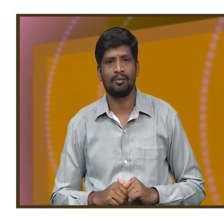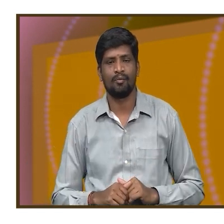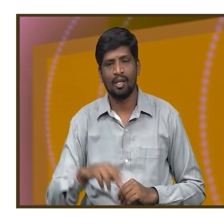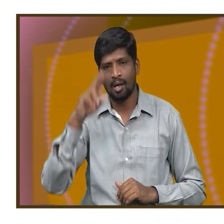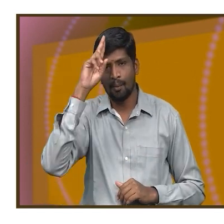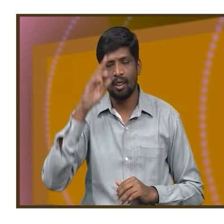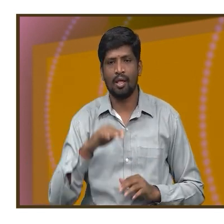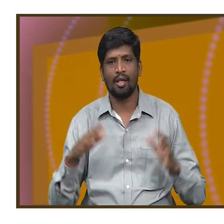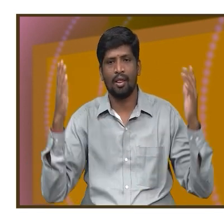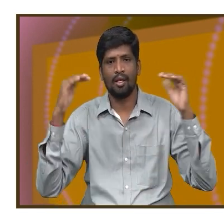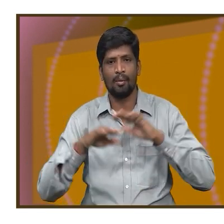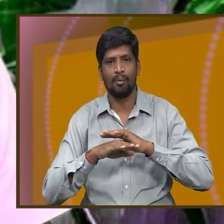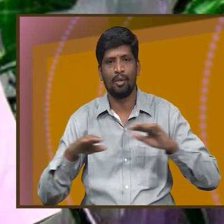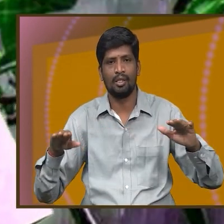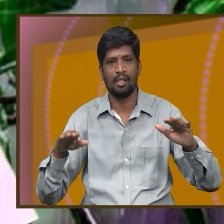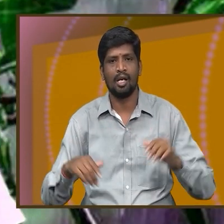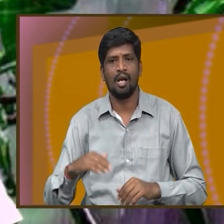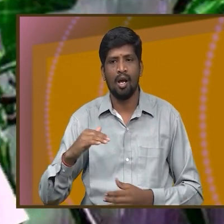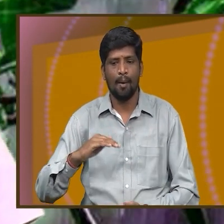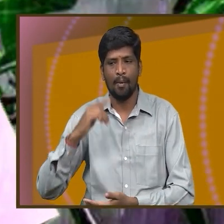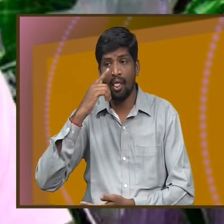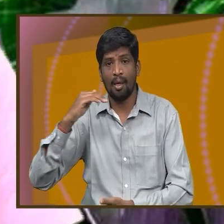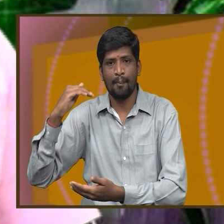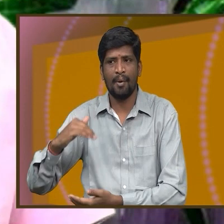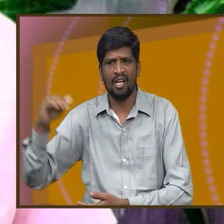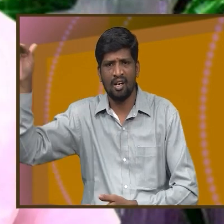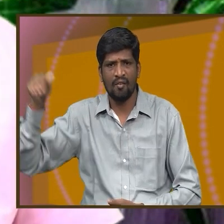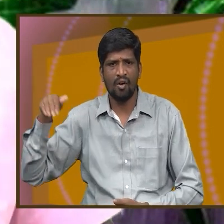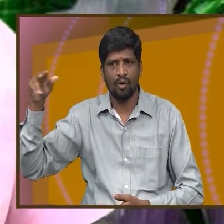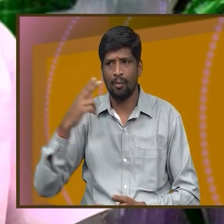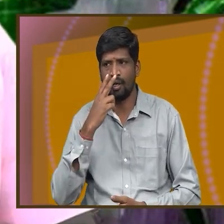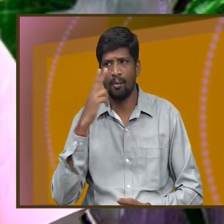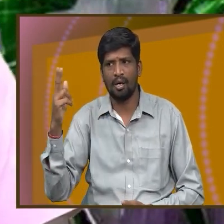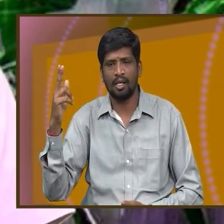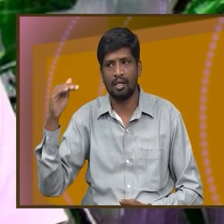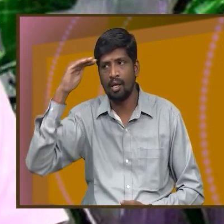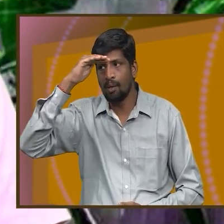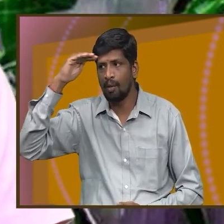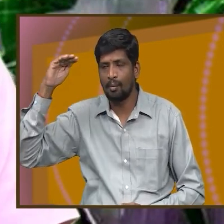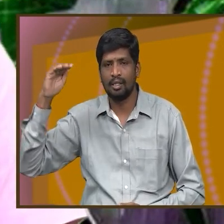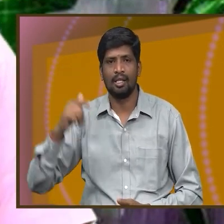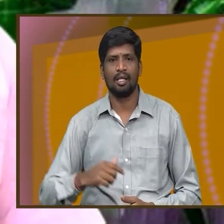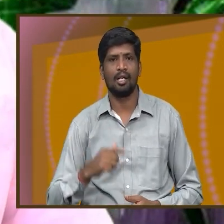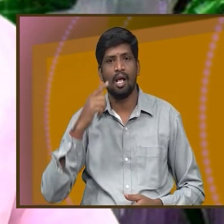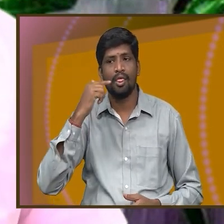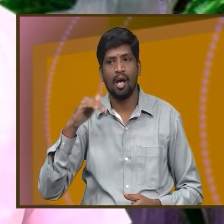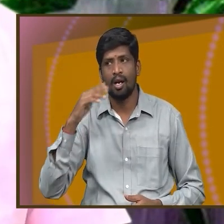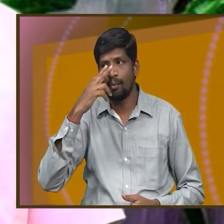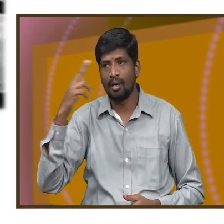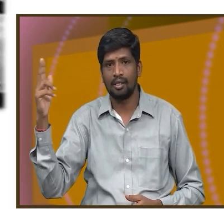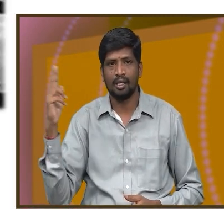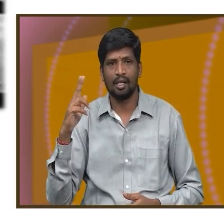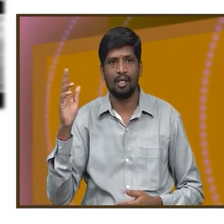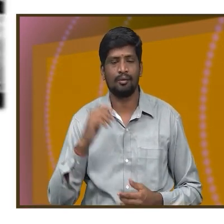தெரிந்து கொண்டிருக்கின்றன. எப்படியும் அந்த சிறுமி வந்து விடுவாள், நிச்சயம் ஒரு நம்ம டீ இன்றைக்கி ஒன்று ஒரு குடிச்சிடலாம் அப்படின்னு